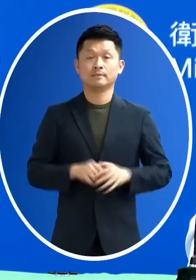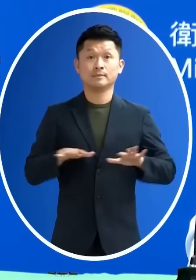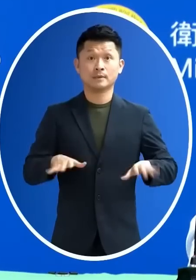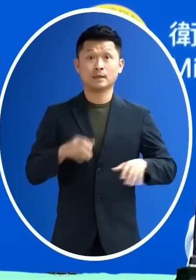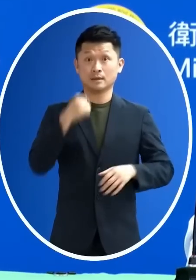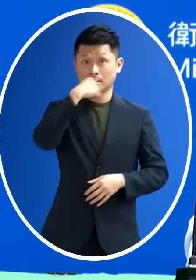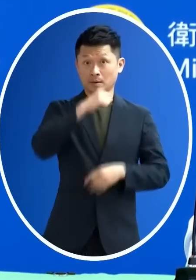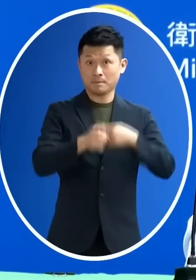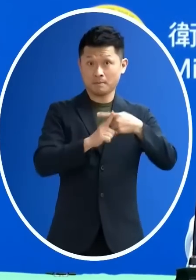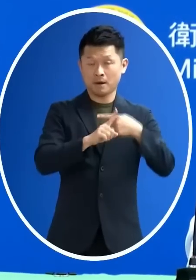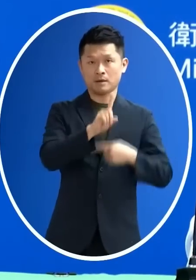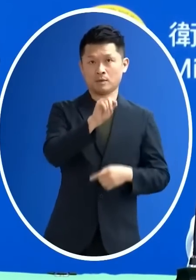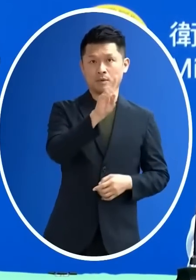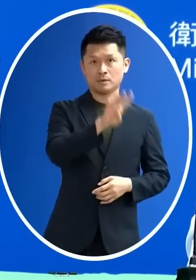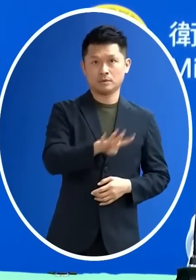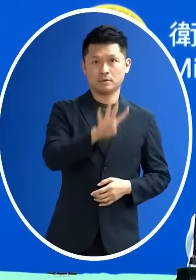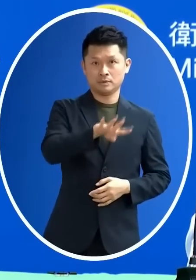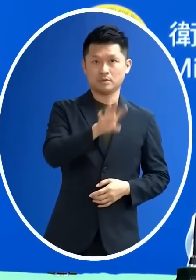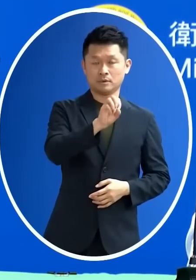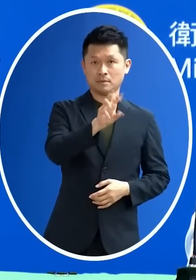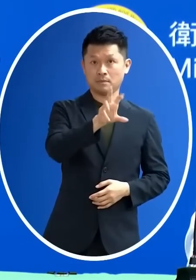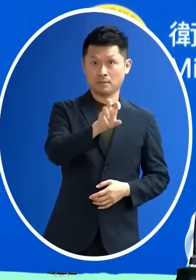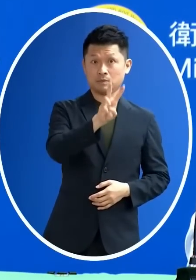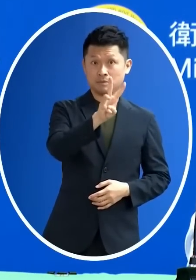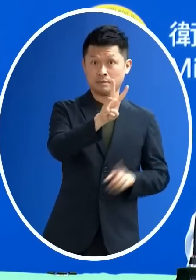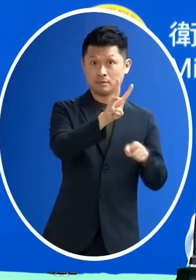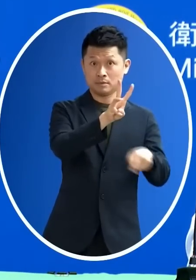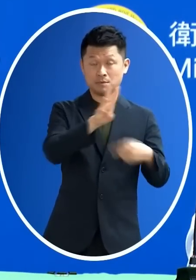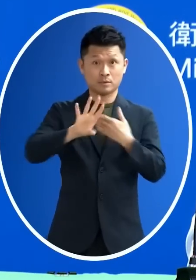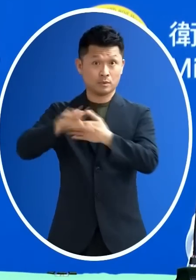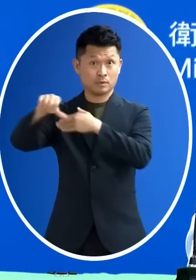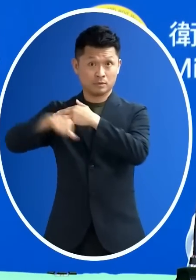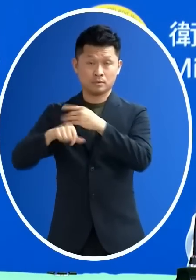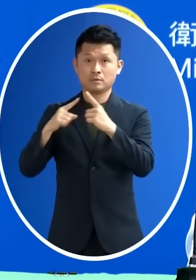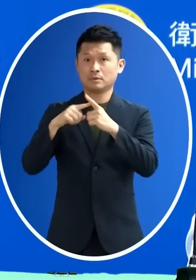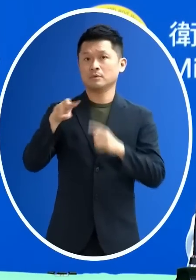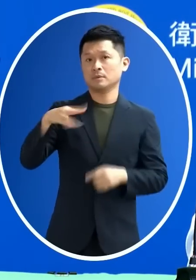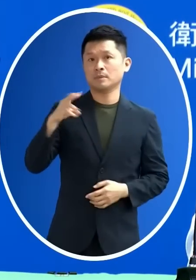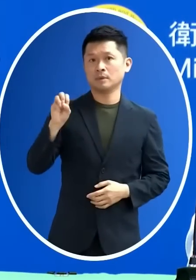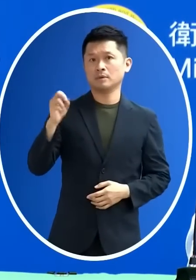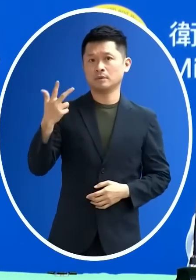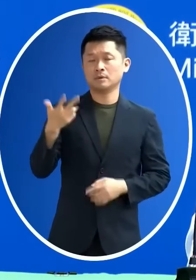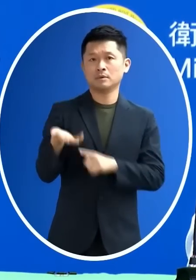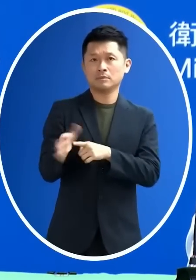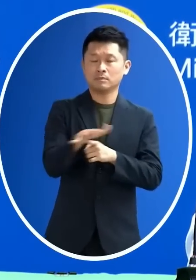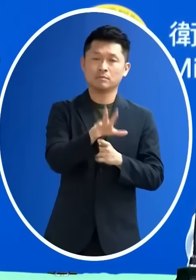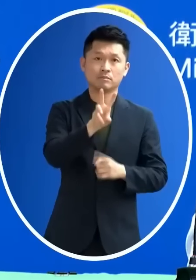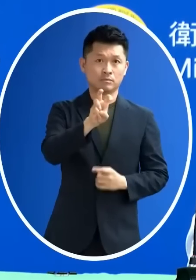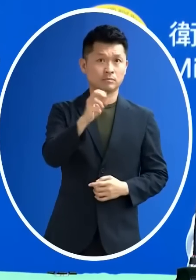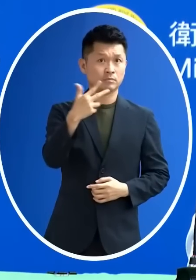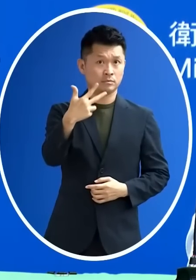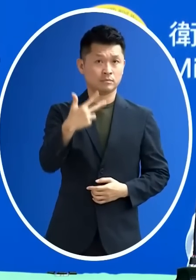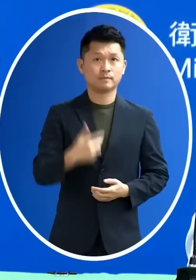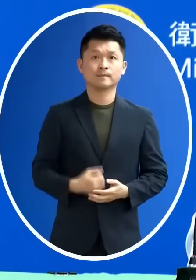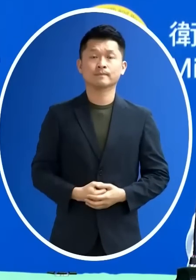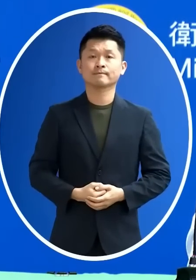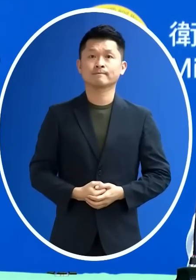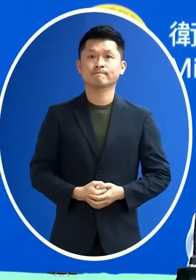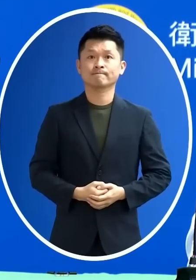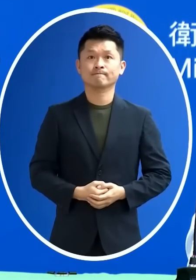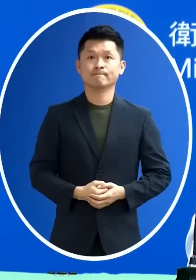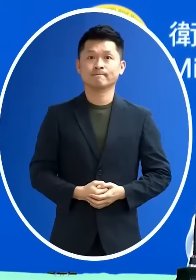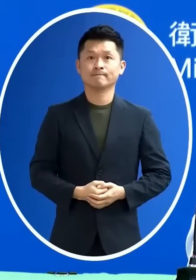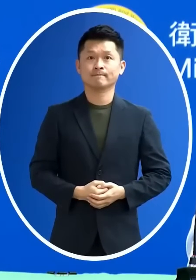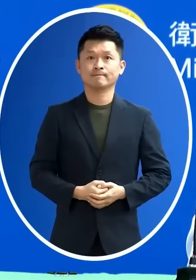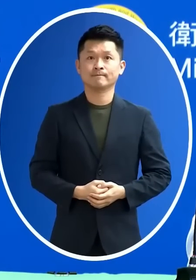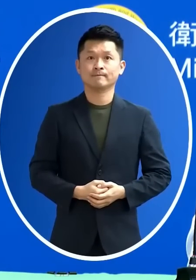今天的本土病例是14,083例，那境外又有304例，死亡个案是37位哦。那今天